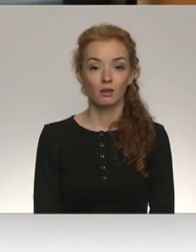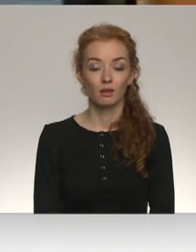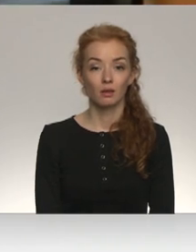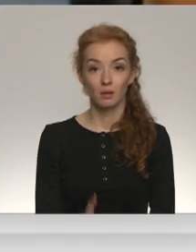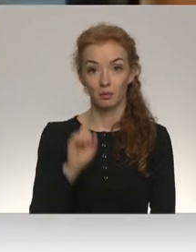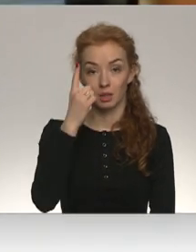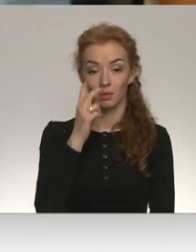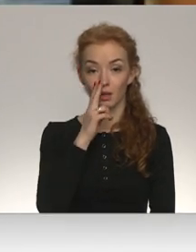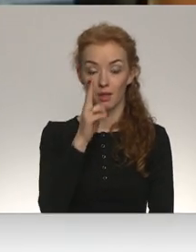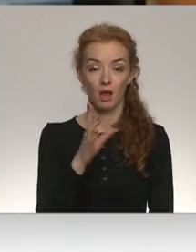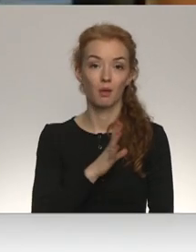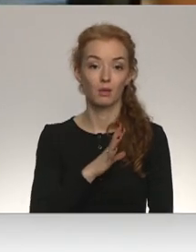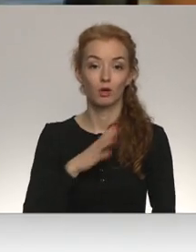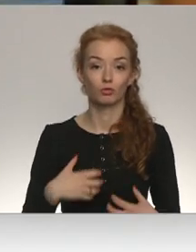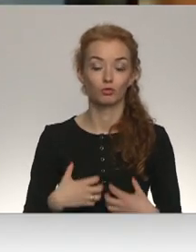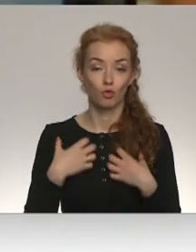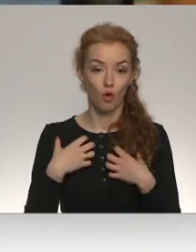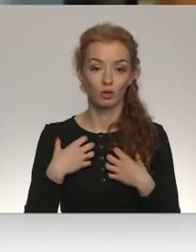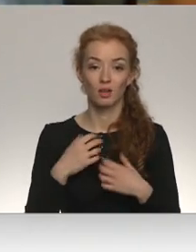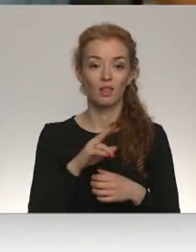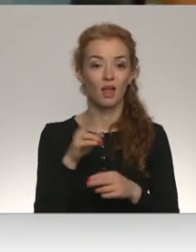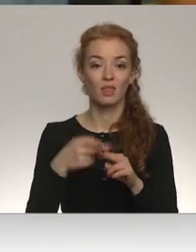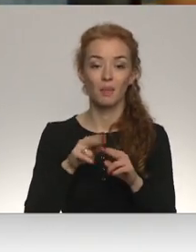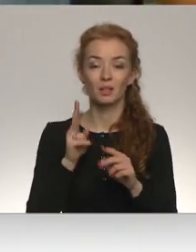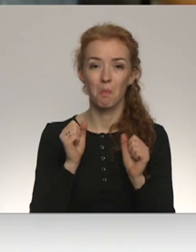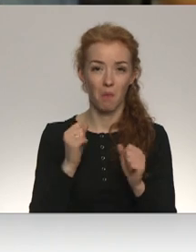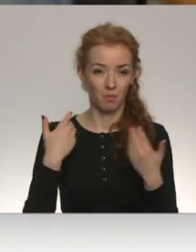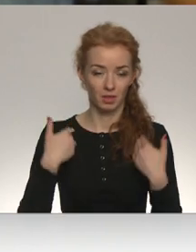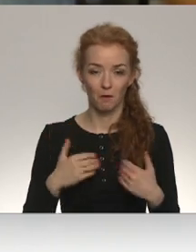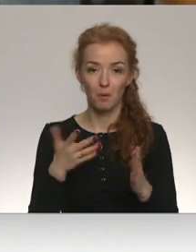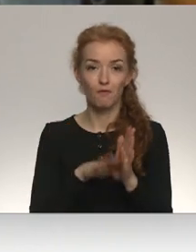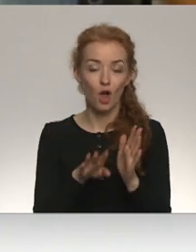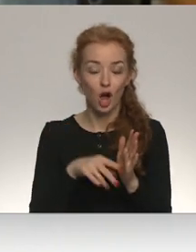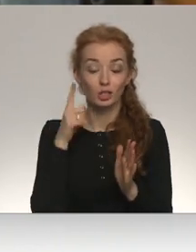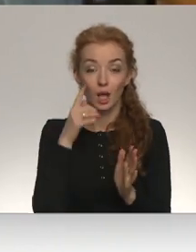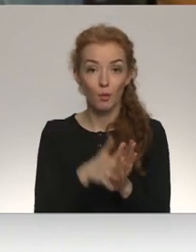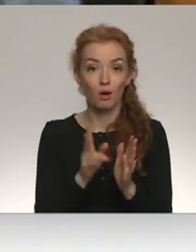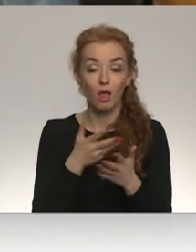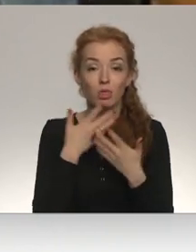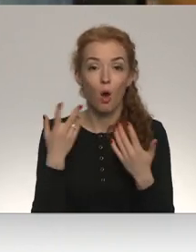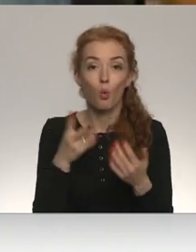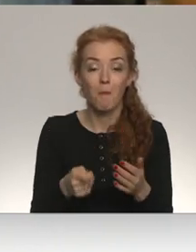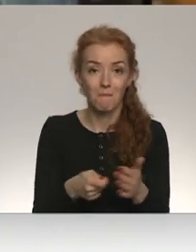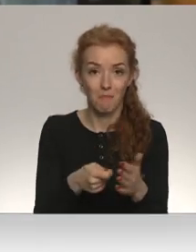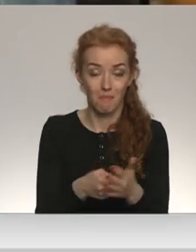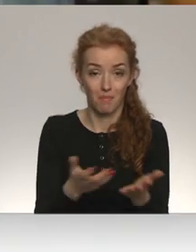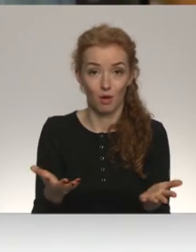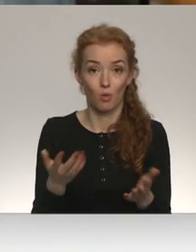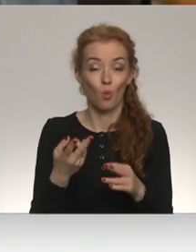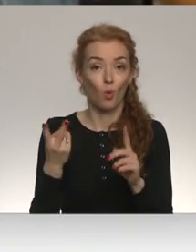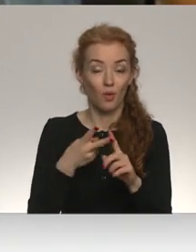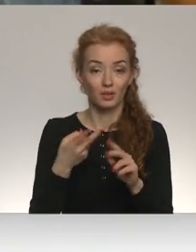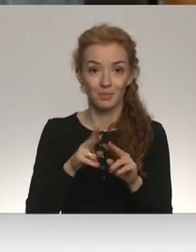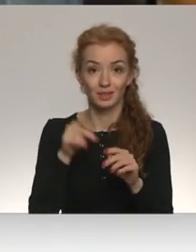Pirmajā nedēļā bija šoks. Nevis tāpēc, ka bail par sevi, bet gan tāpēc, ka tu saproti, ka nav ar ko dzīvniekus barot. Otrakārt tāpēc,